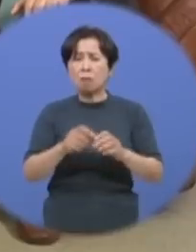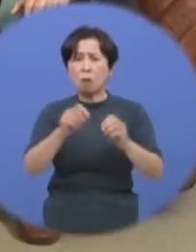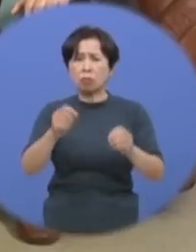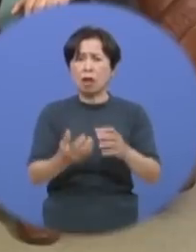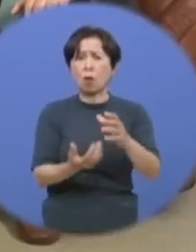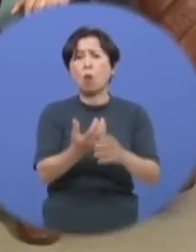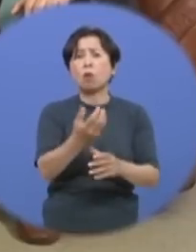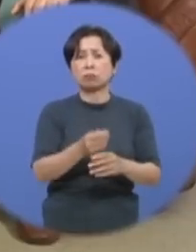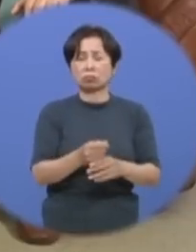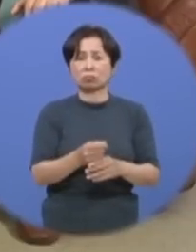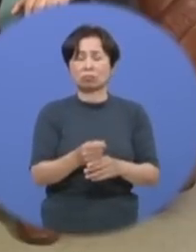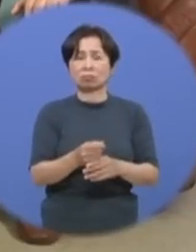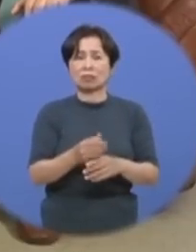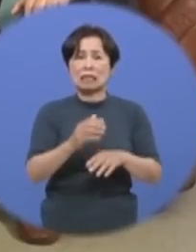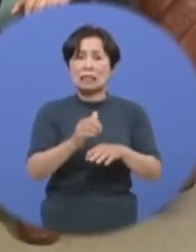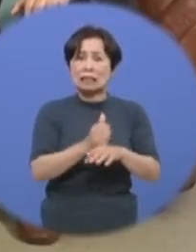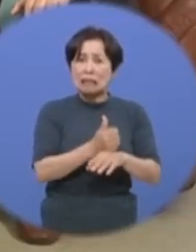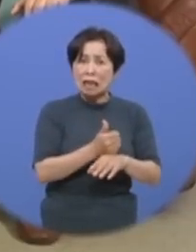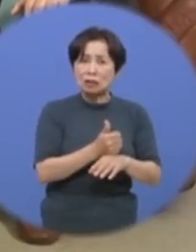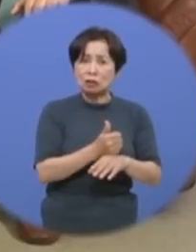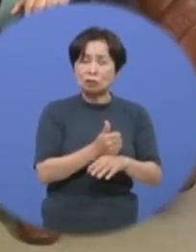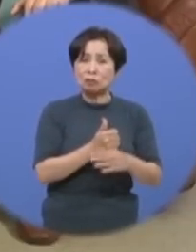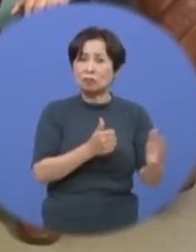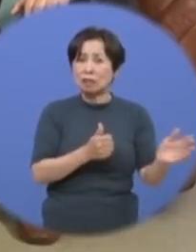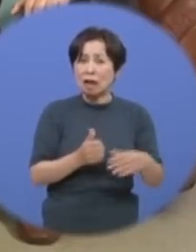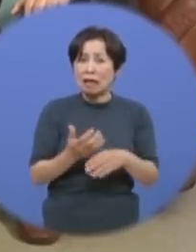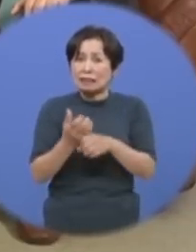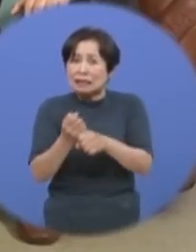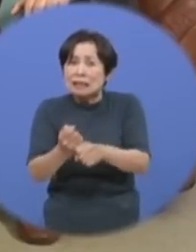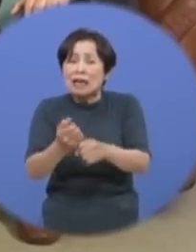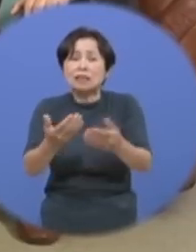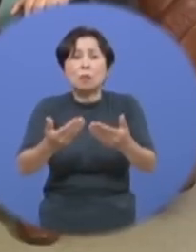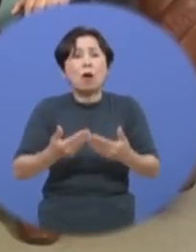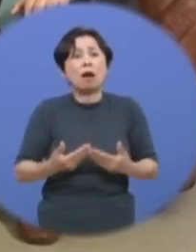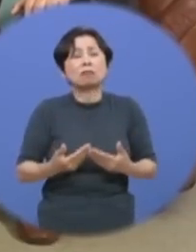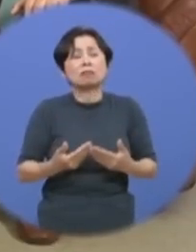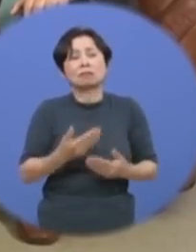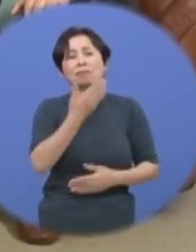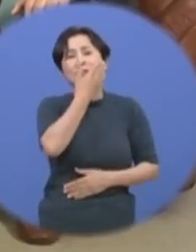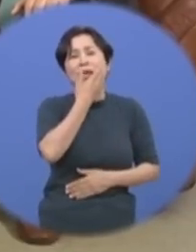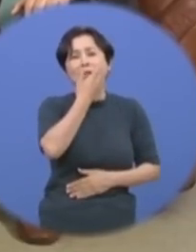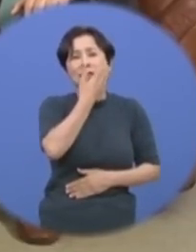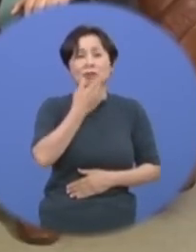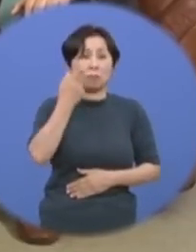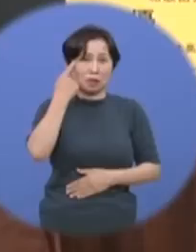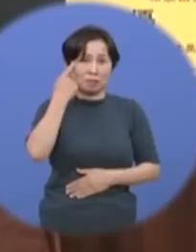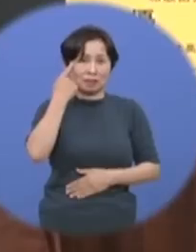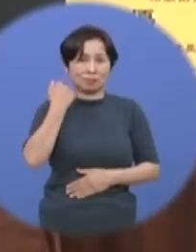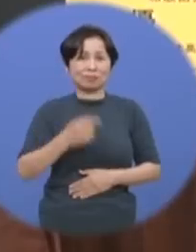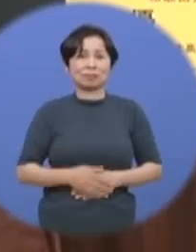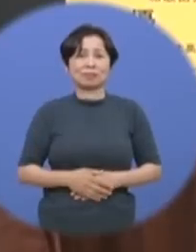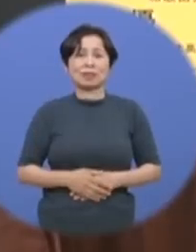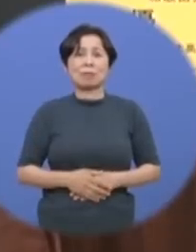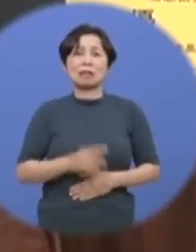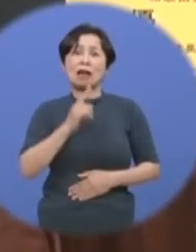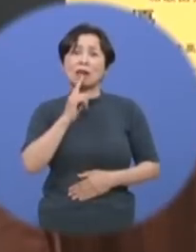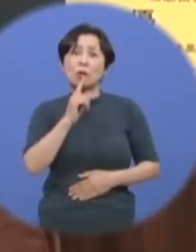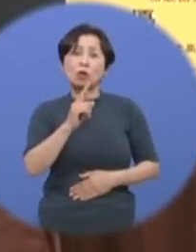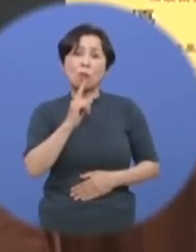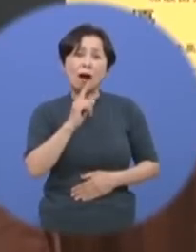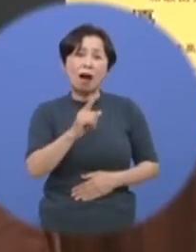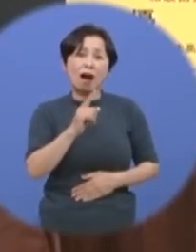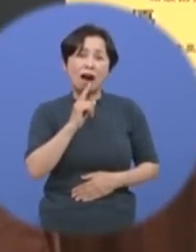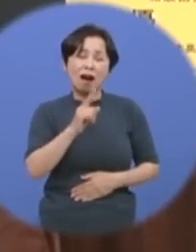選手に信頼してもらったらそういうのが出てもいいと思うんですよねそれと言葉でよって好